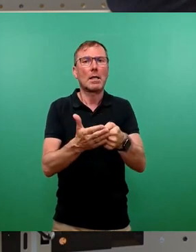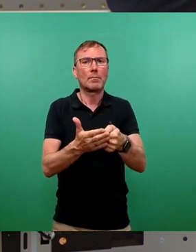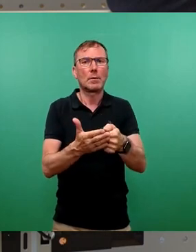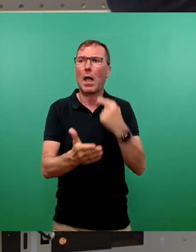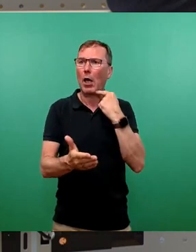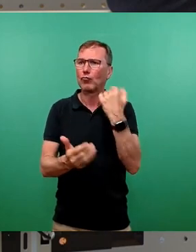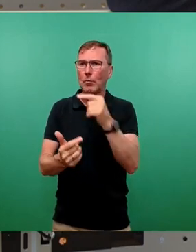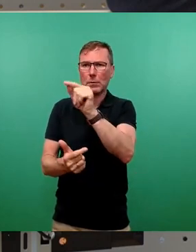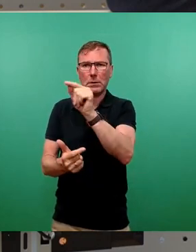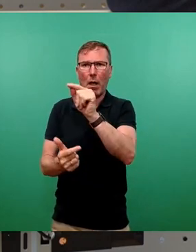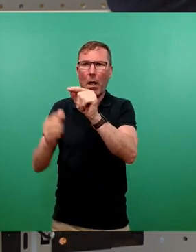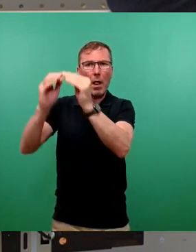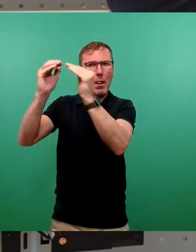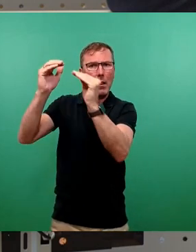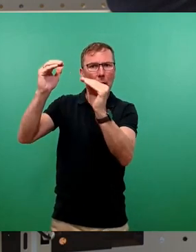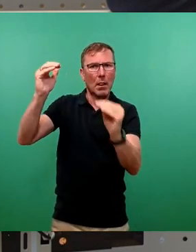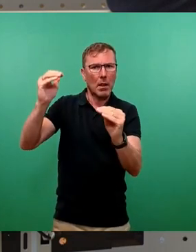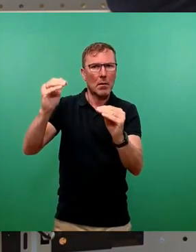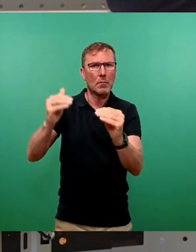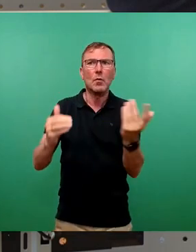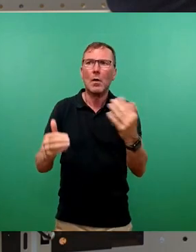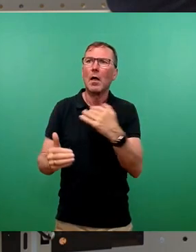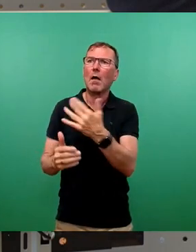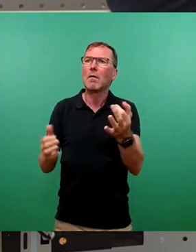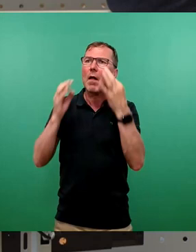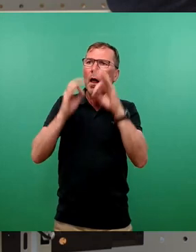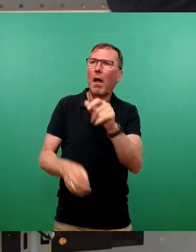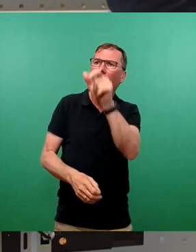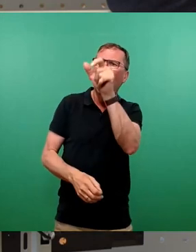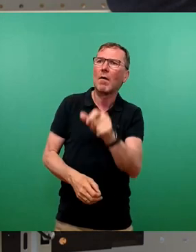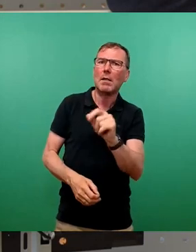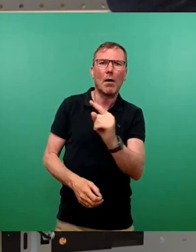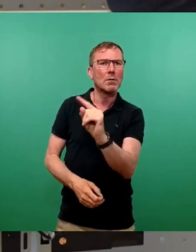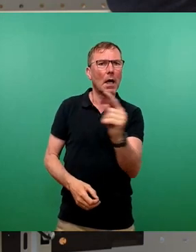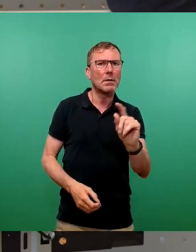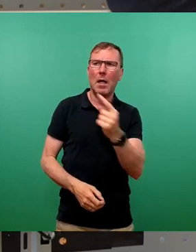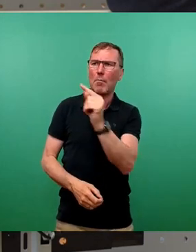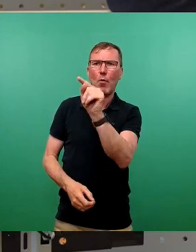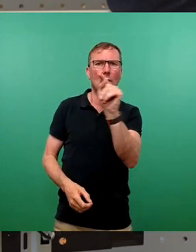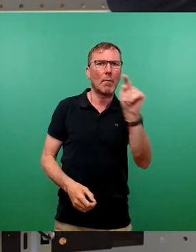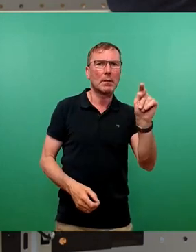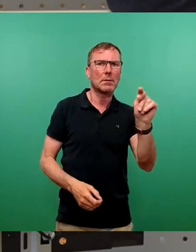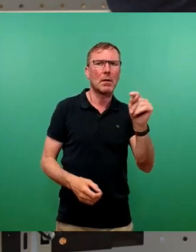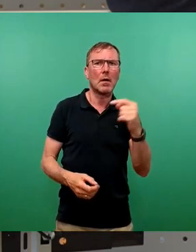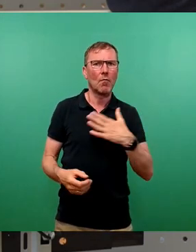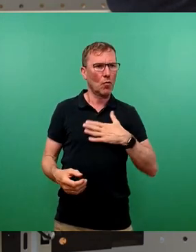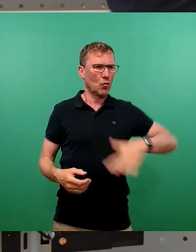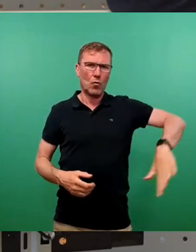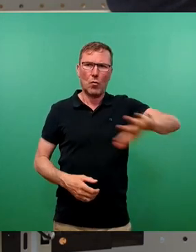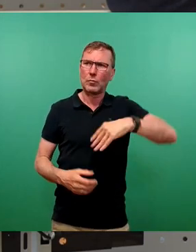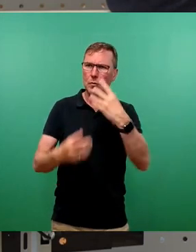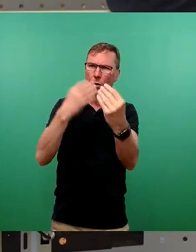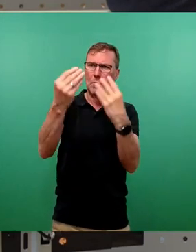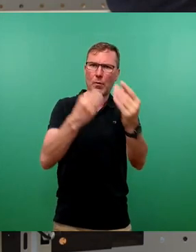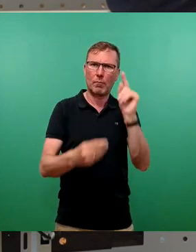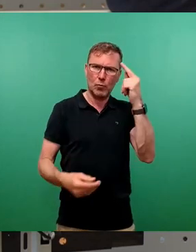man nämlich ableiten, wie viel Vertrauen die einzelnen Bürgermeisterinnen und Bürgermeister seitens des